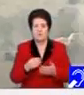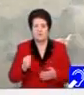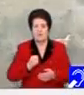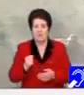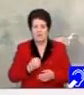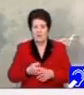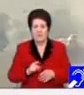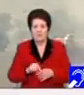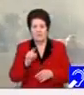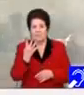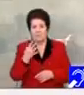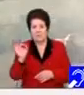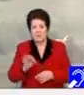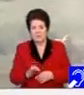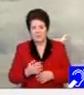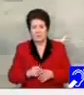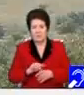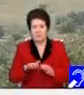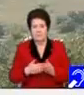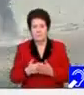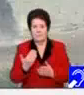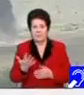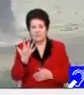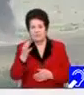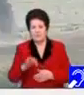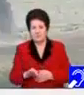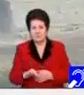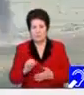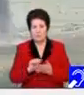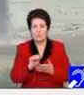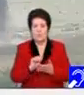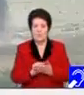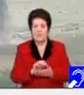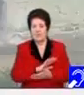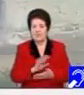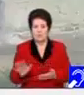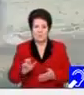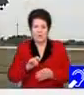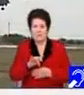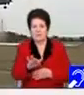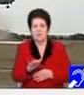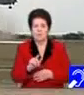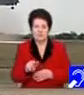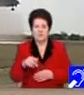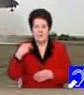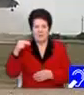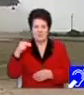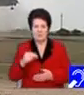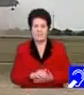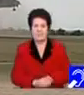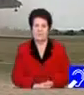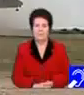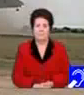de la 0,4% din PIB până la 0,5%. Documentul însă nu a trecut și de președinte.